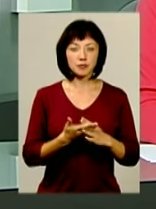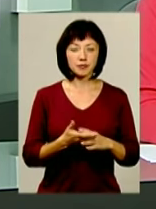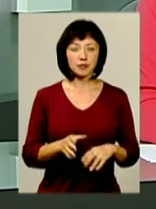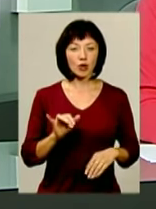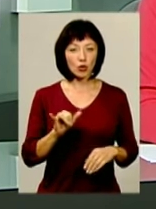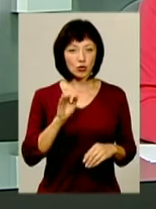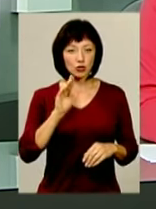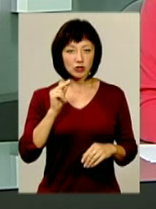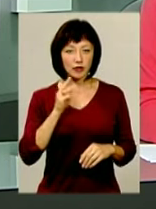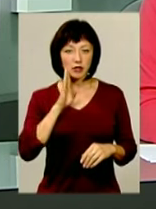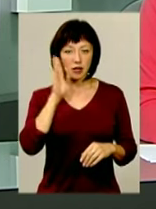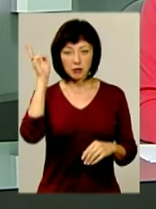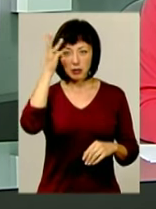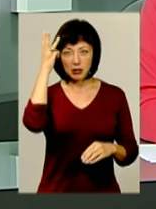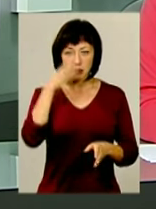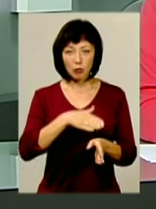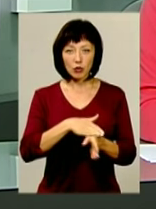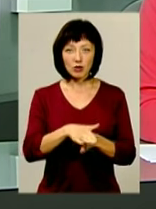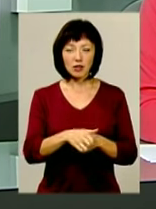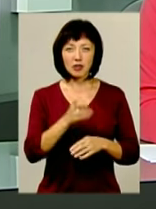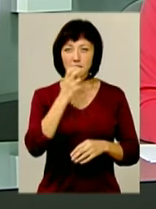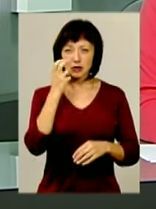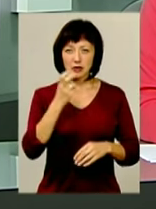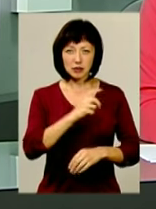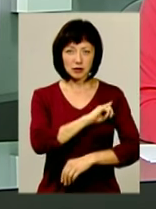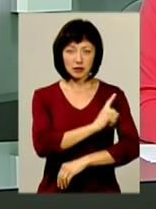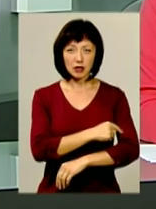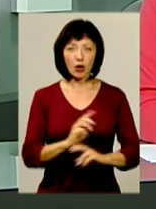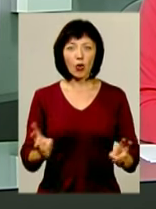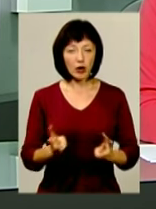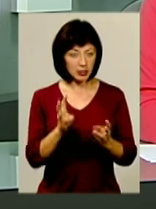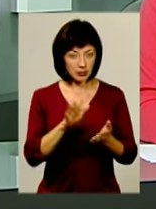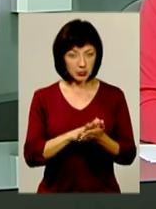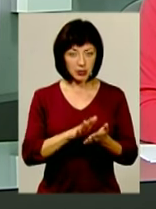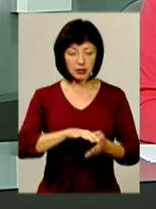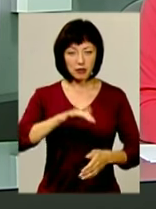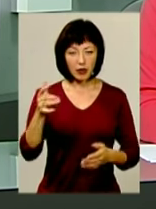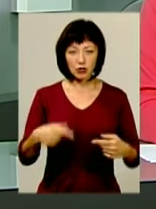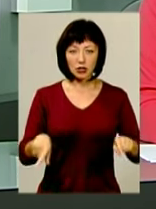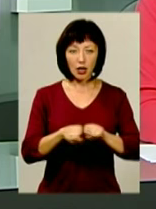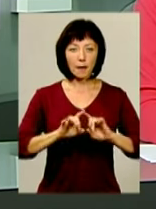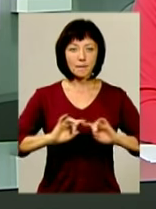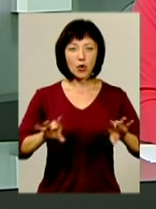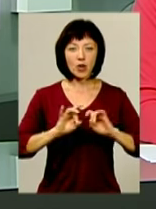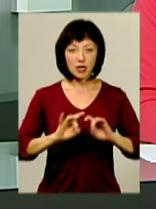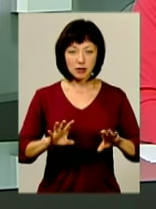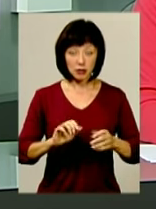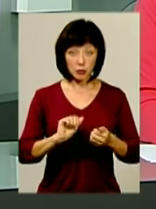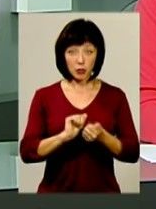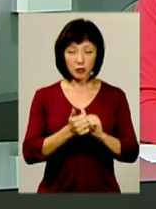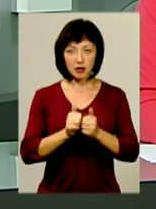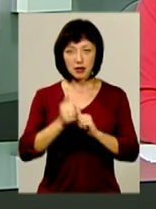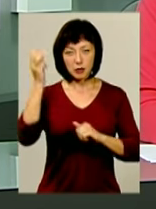четвер зранку Хмельницький буквально заполонив їдючий сморід. Горить сміттєзвалище. Таким поясненням обмінювалися хмельничани на